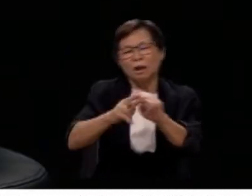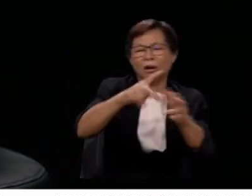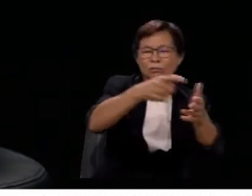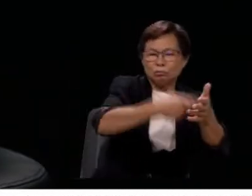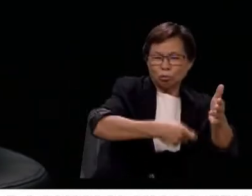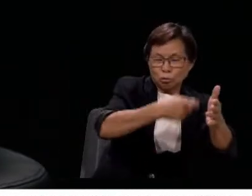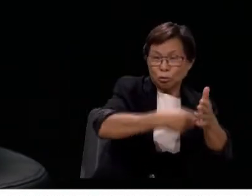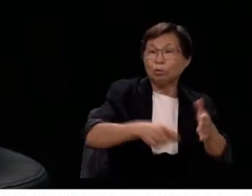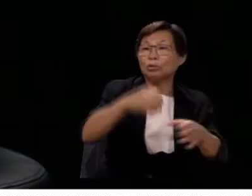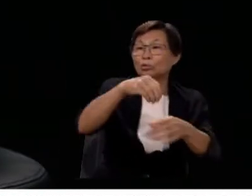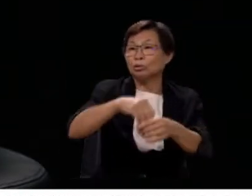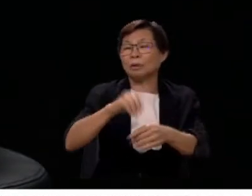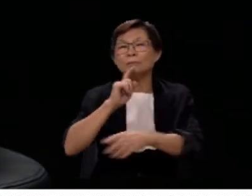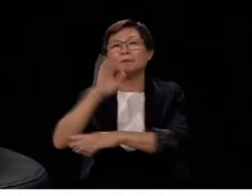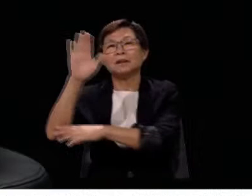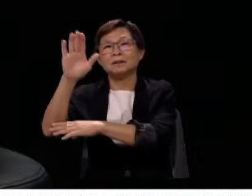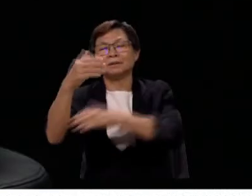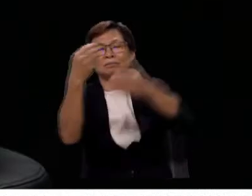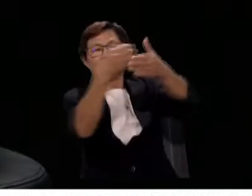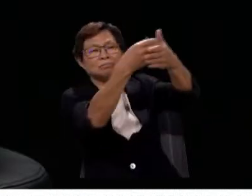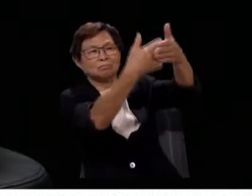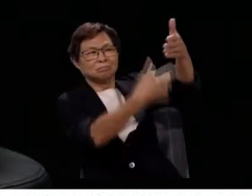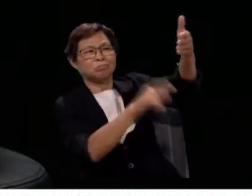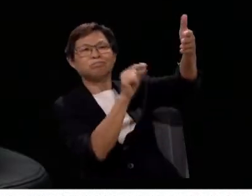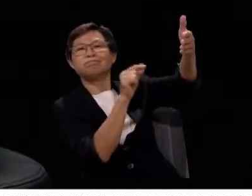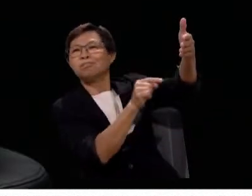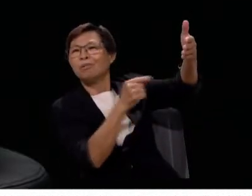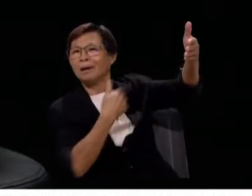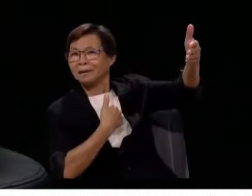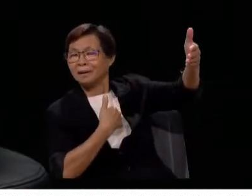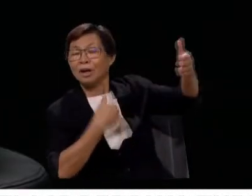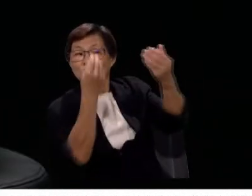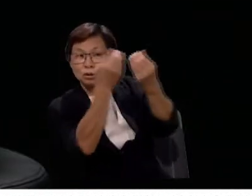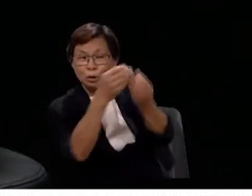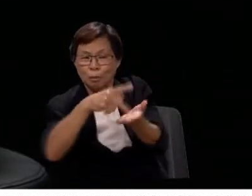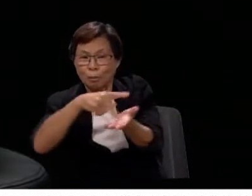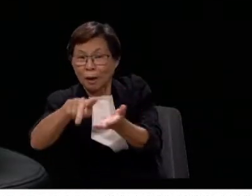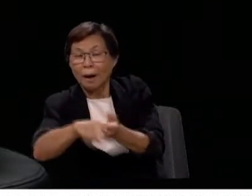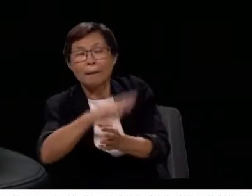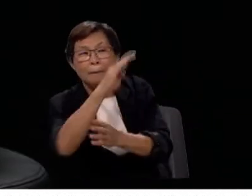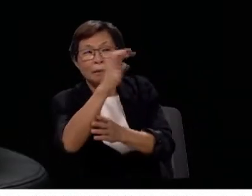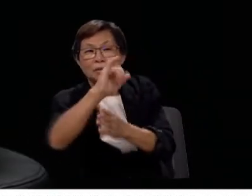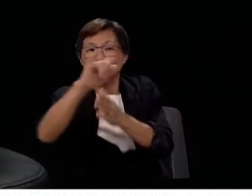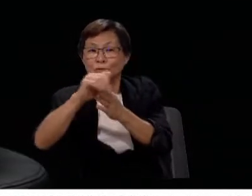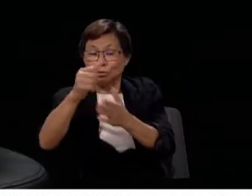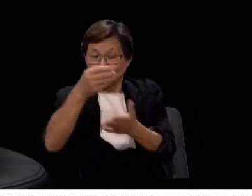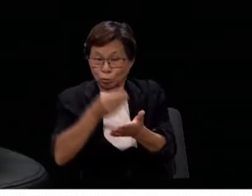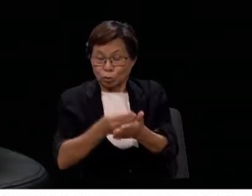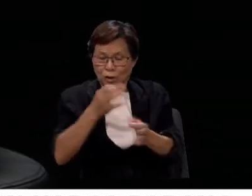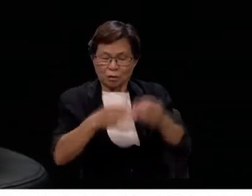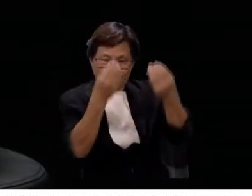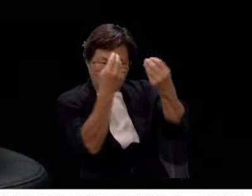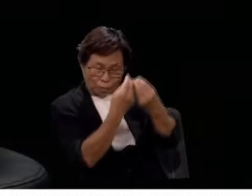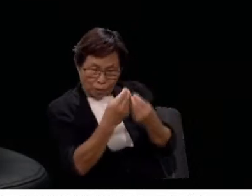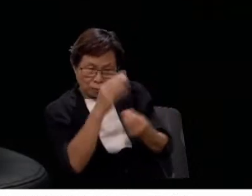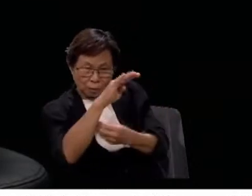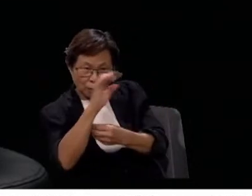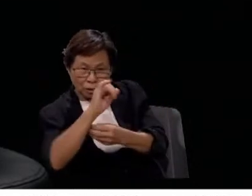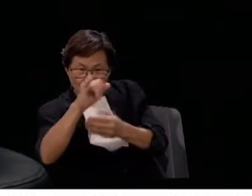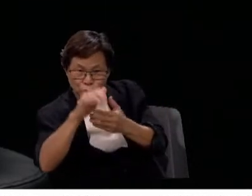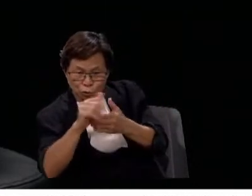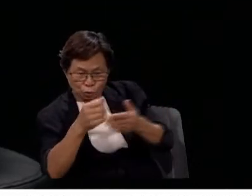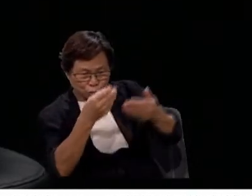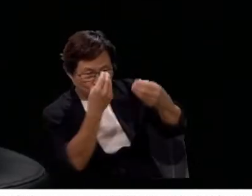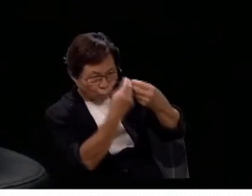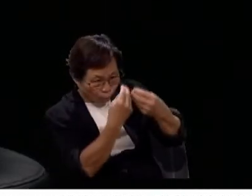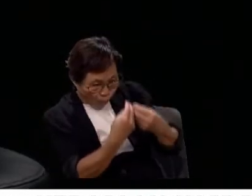touch itouch yang terkandung dan perjanjian seadanya jadi jumlah kita karena banyak 400juta dan kalau kita 3473 ini